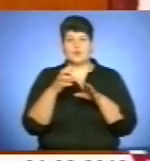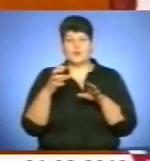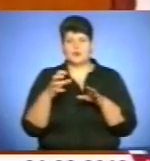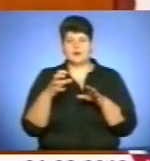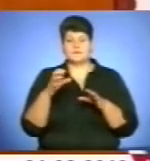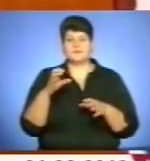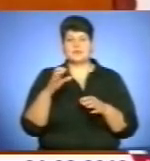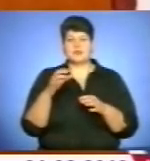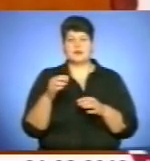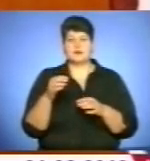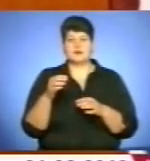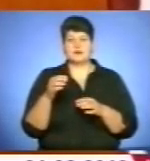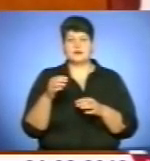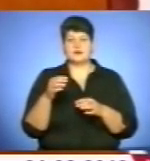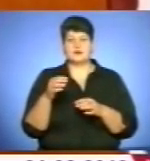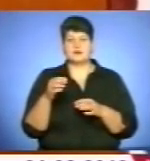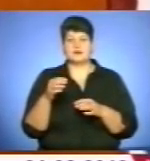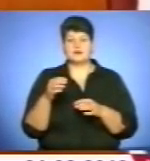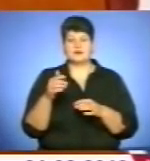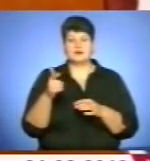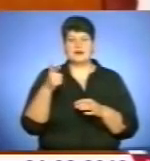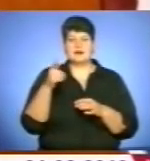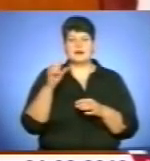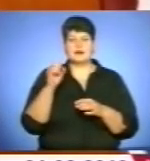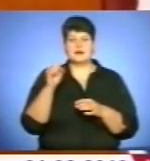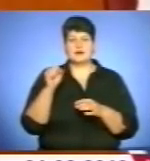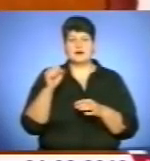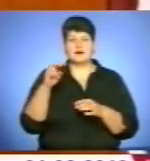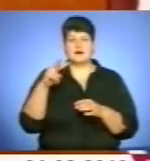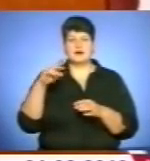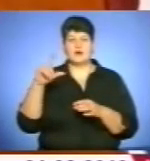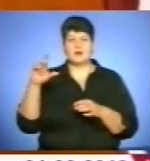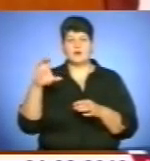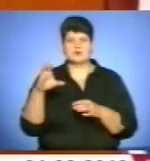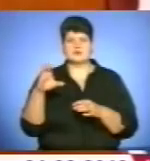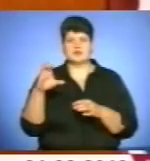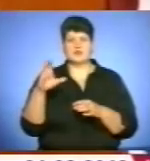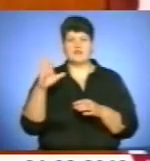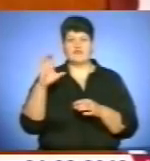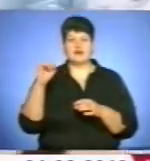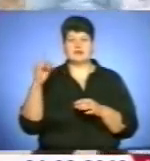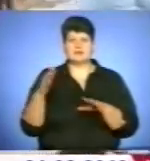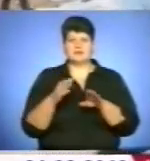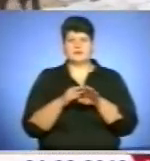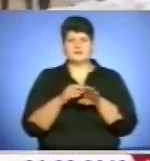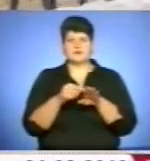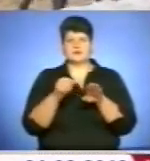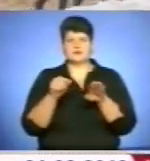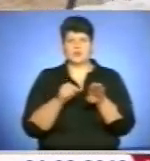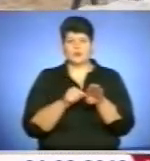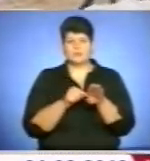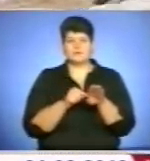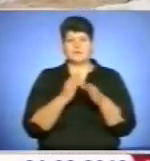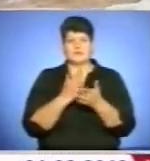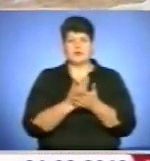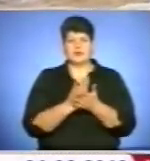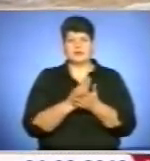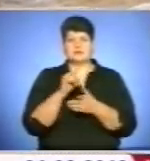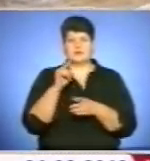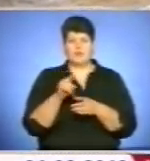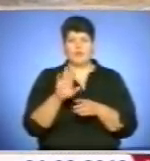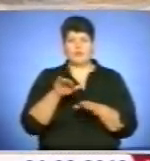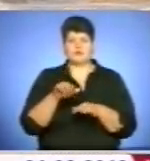є діагноз галюс вальгус, викривлення першого пальця ступні. З такою патологією важко